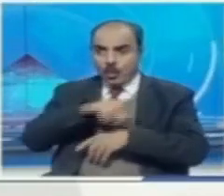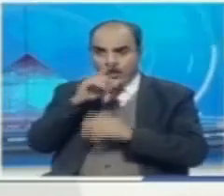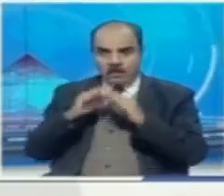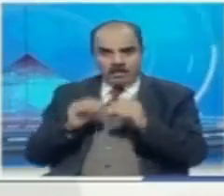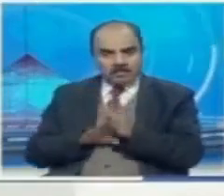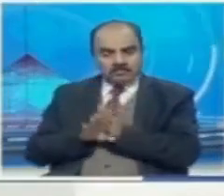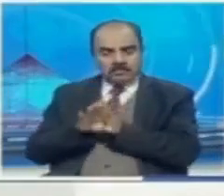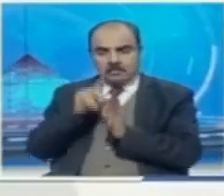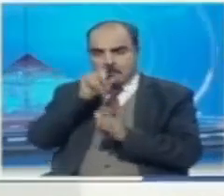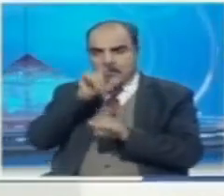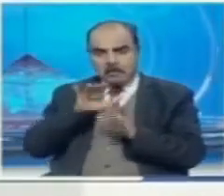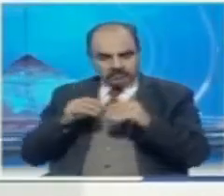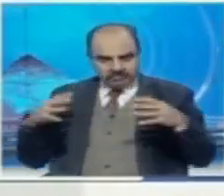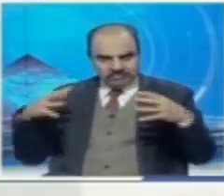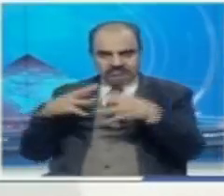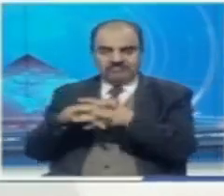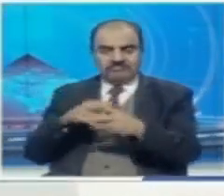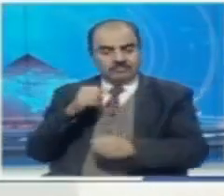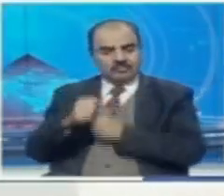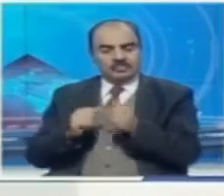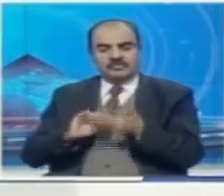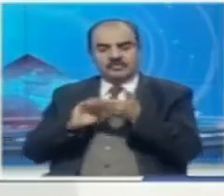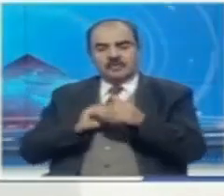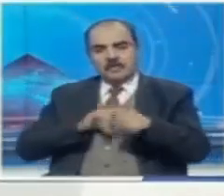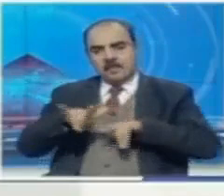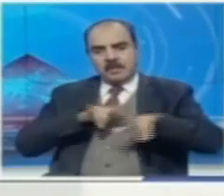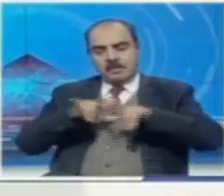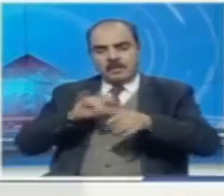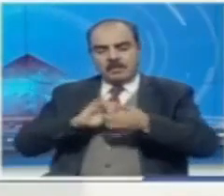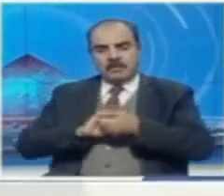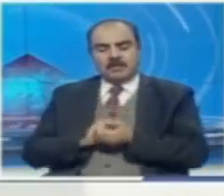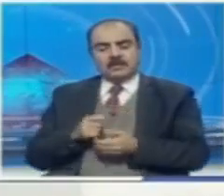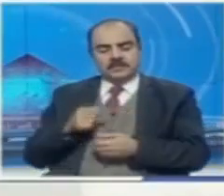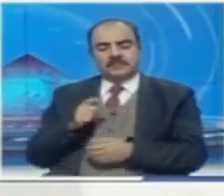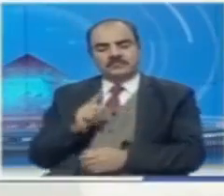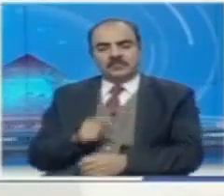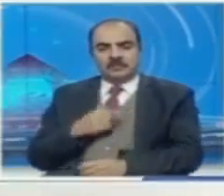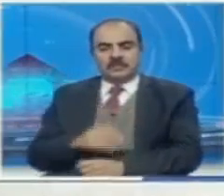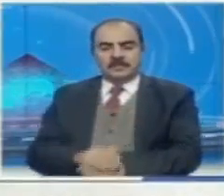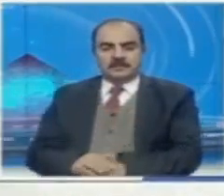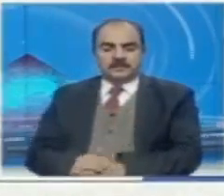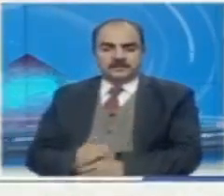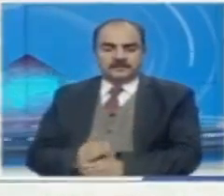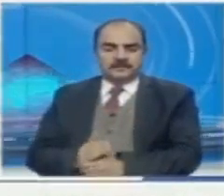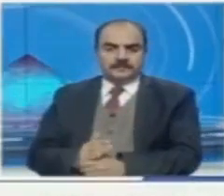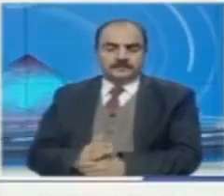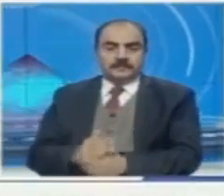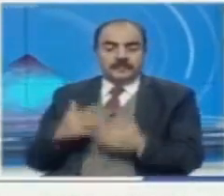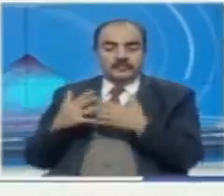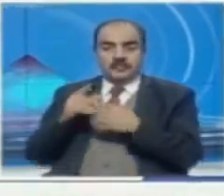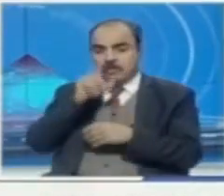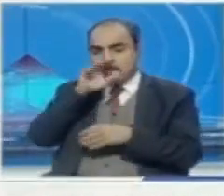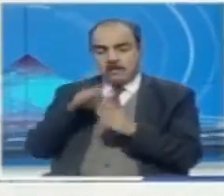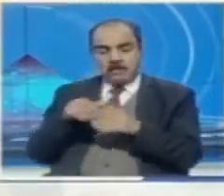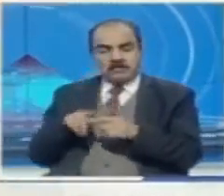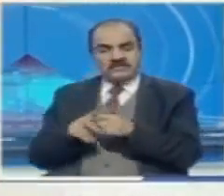والطيران والشركات المصرية كلها يكون لها نصيب كبير في هذه الزيادة المضطرة في حركة الطيران. في عندنا شركة مصر والطيران